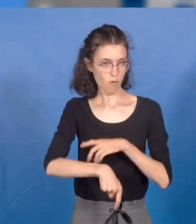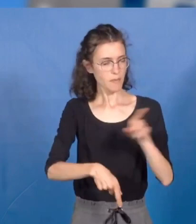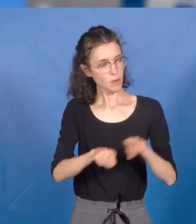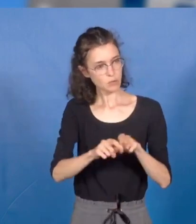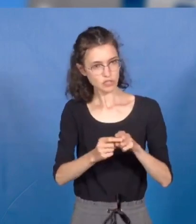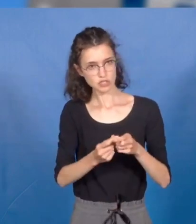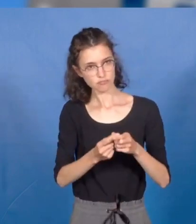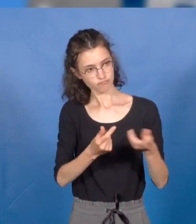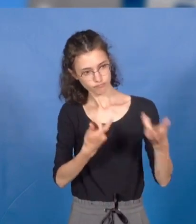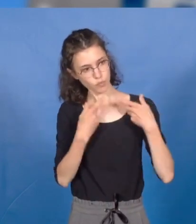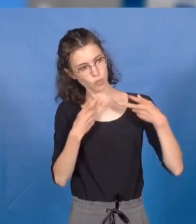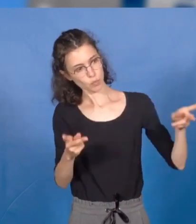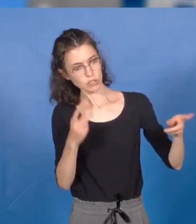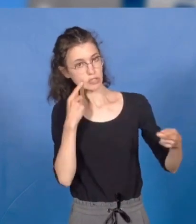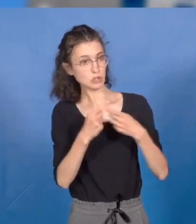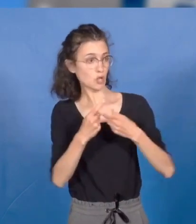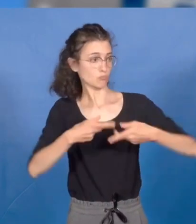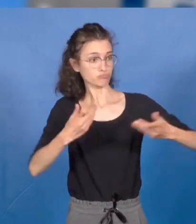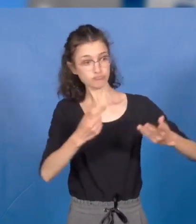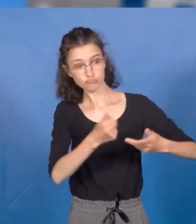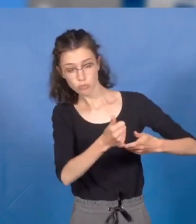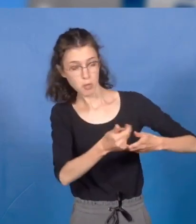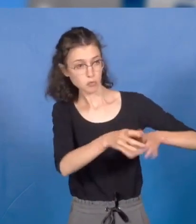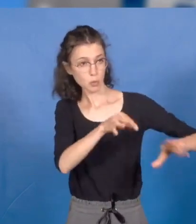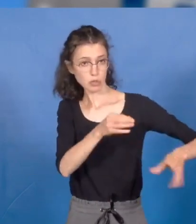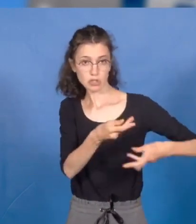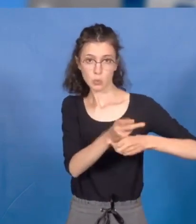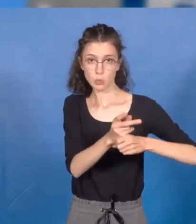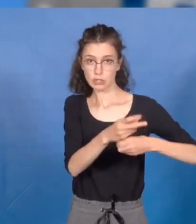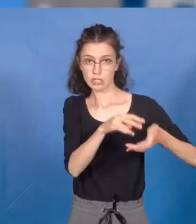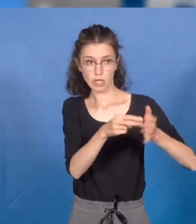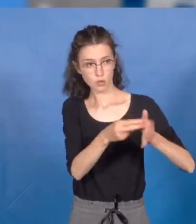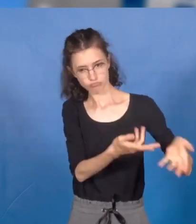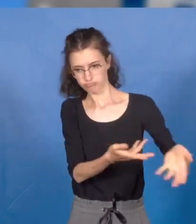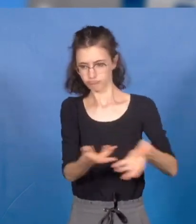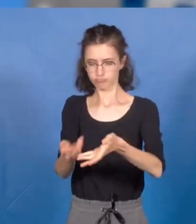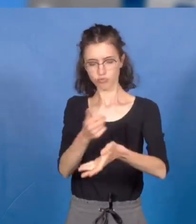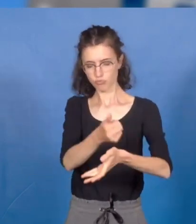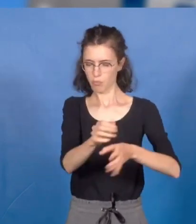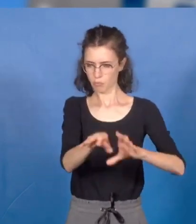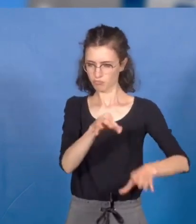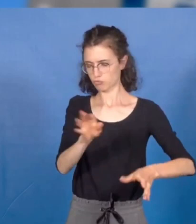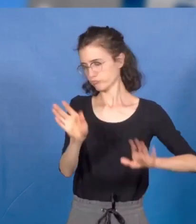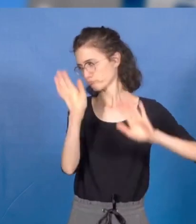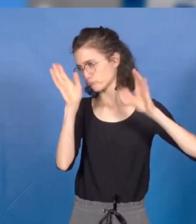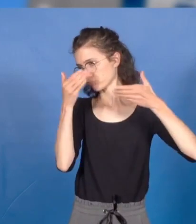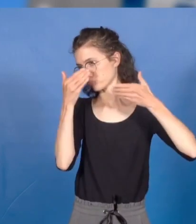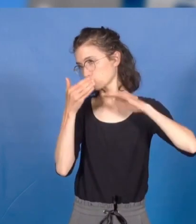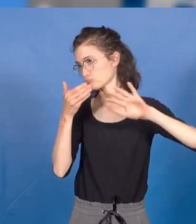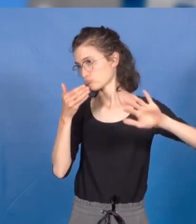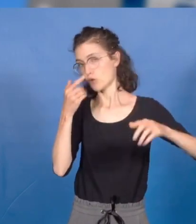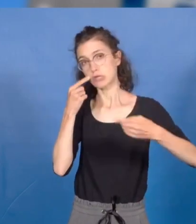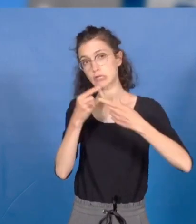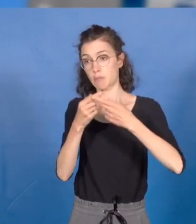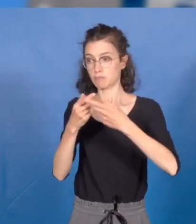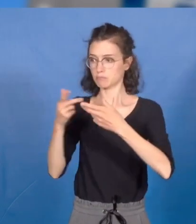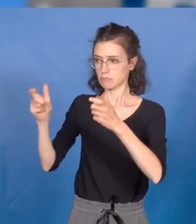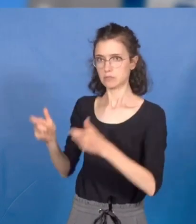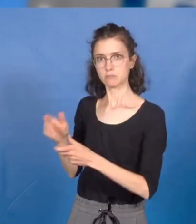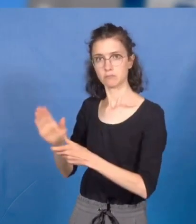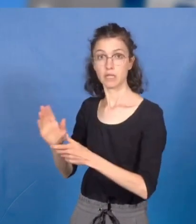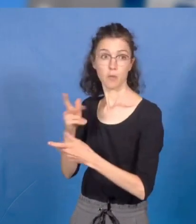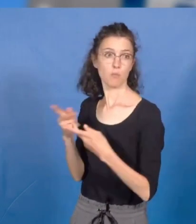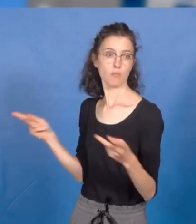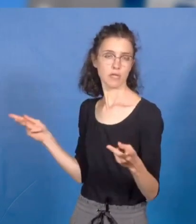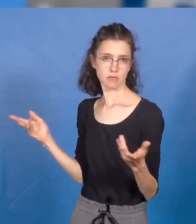mettre en place n'importe quel outil technologique qu'il en estimerait légitime, encore une fois, pour un équipement public. Et vous n'êtes pas donc sans savoir